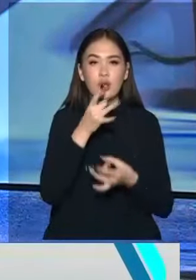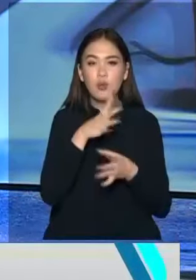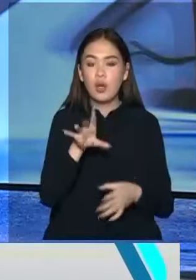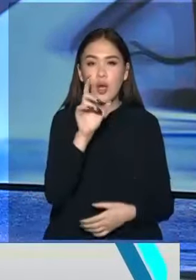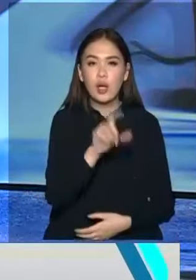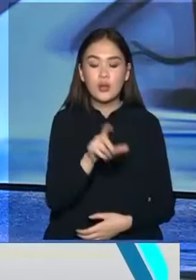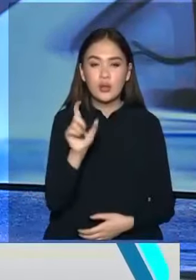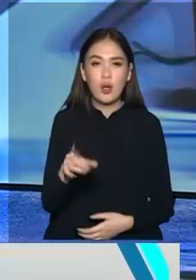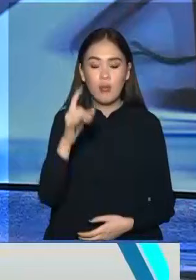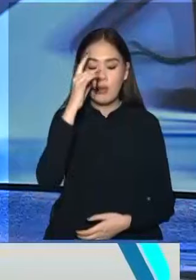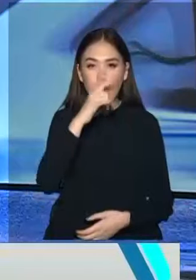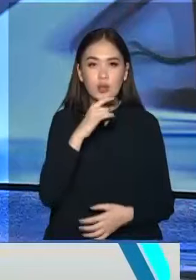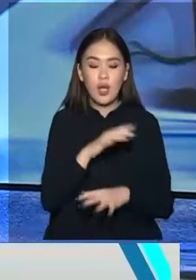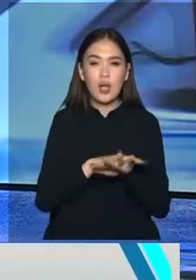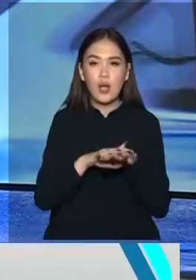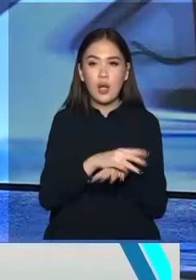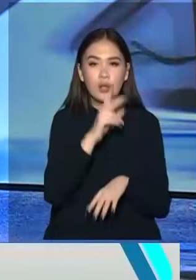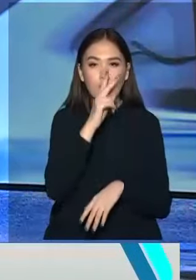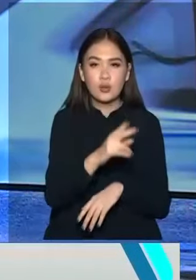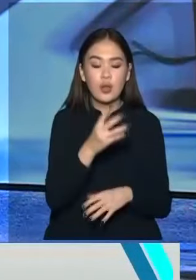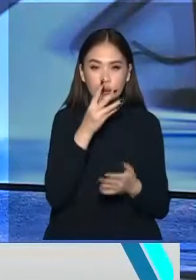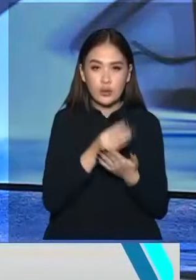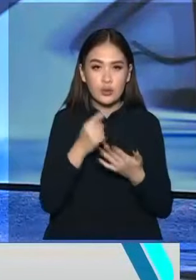кез келген Қазақстан халқы қарастырып, өздерінің пікір